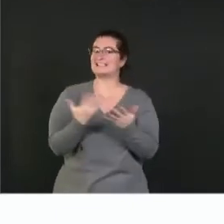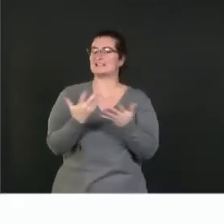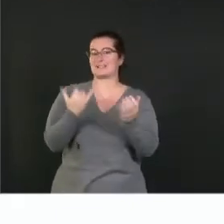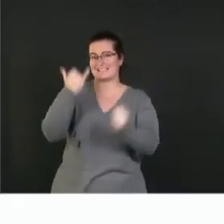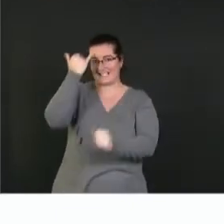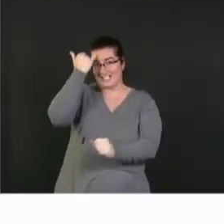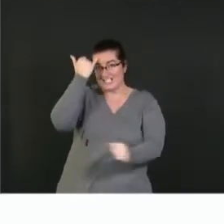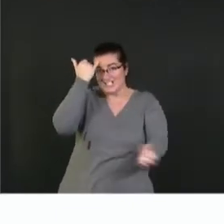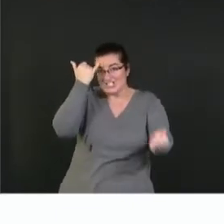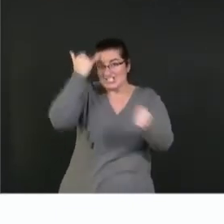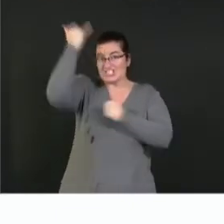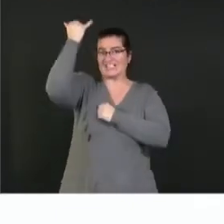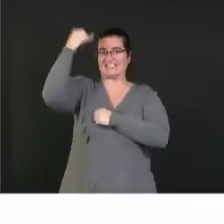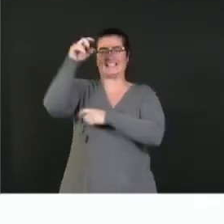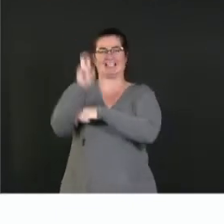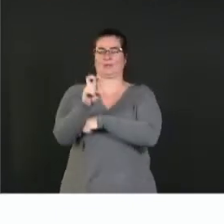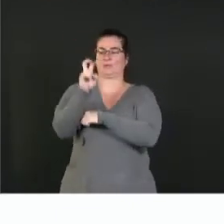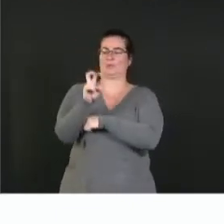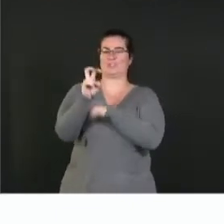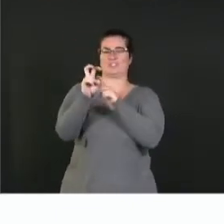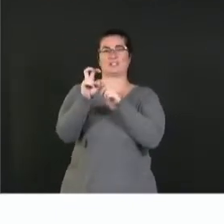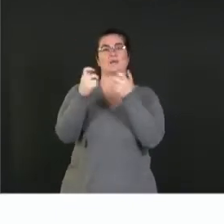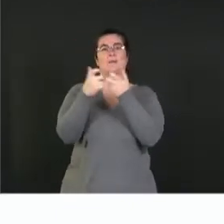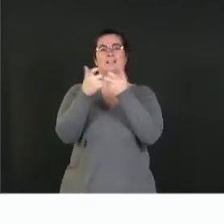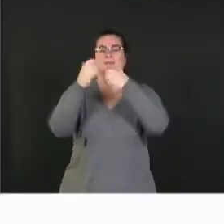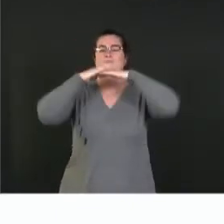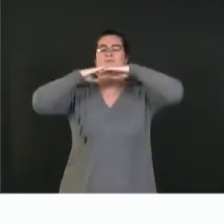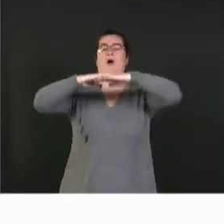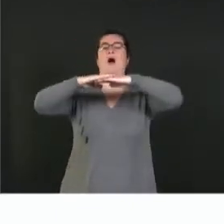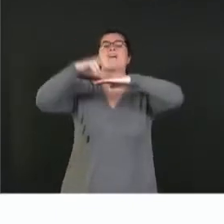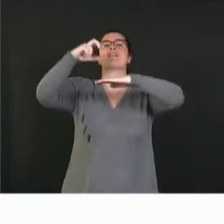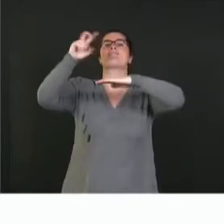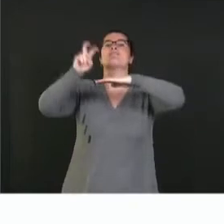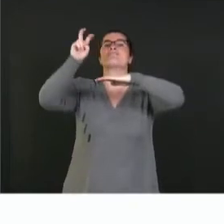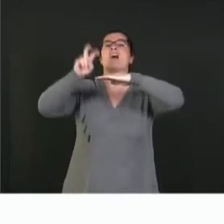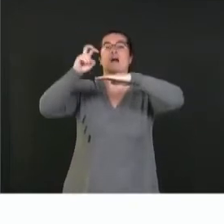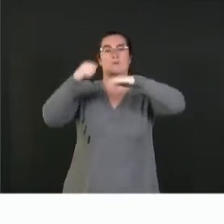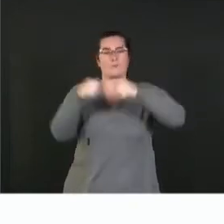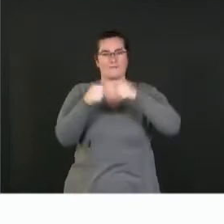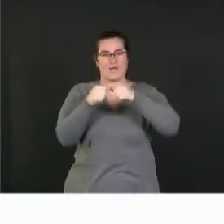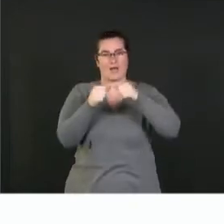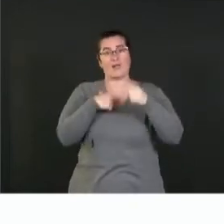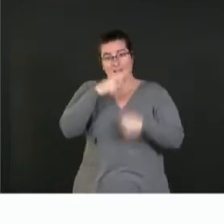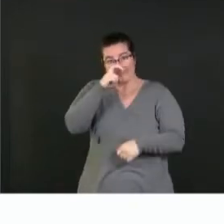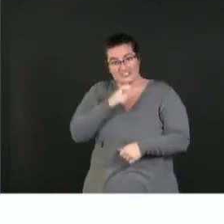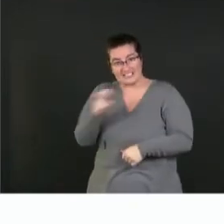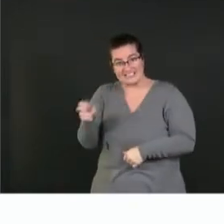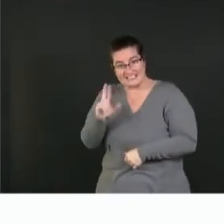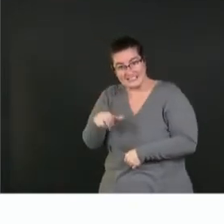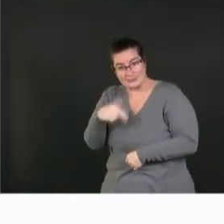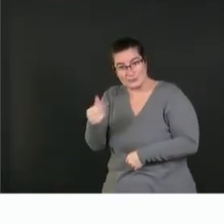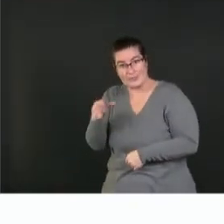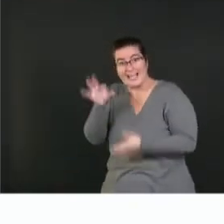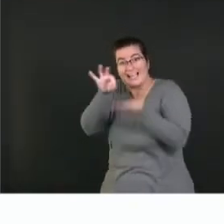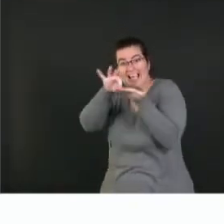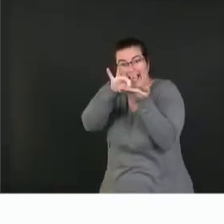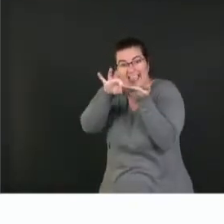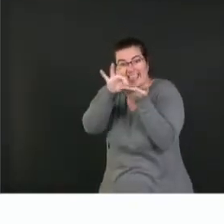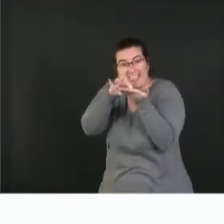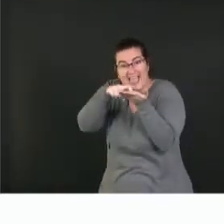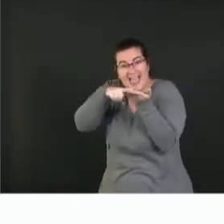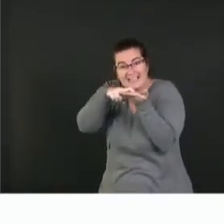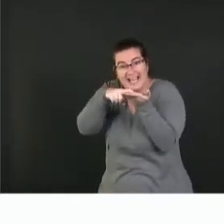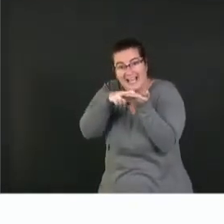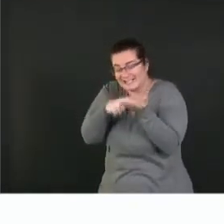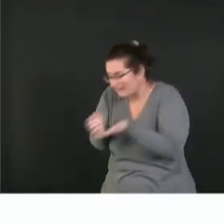écologique. On va, par exemple, pour végétaliser les toits, aller récolter des graines dans la nature et les planter directement sur le toit